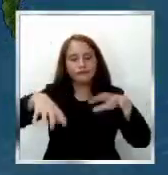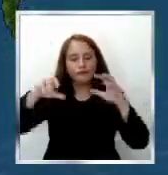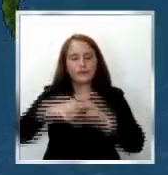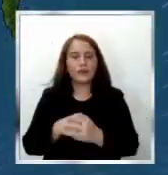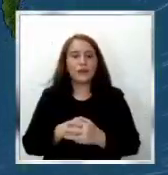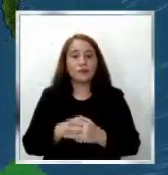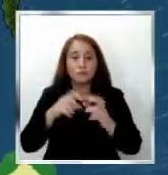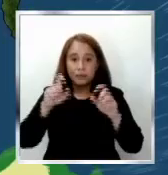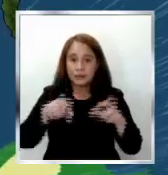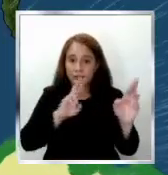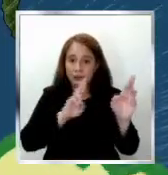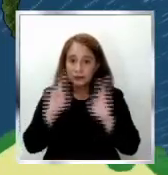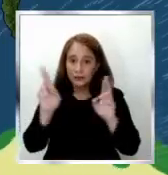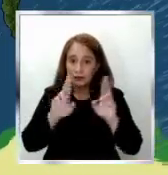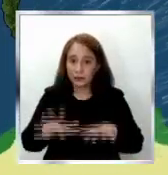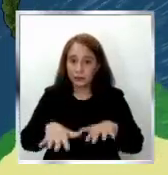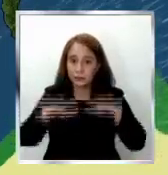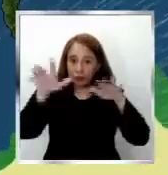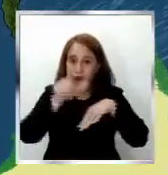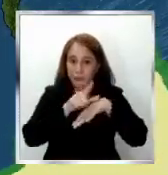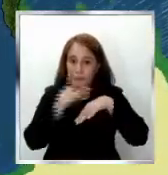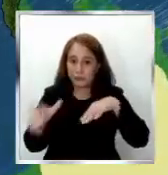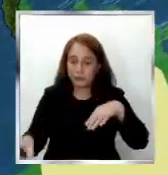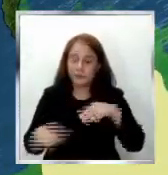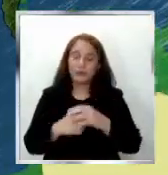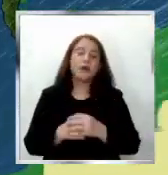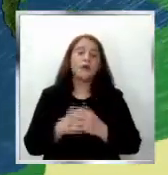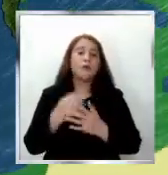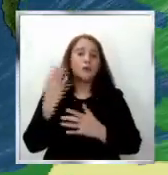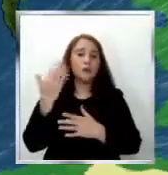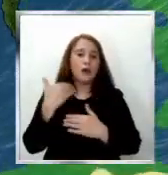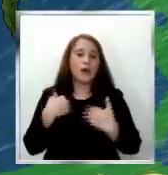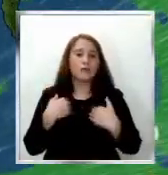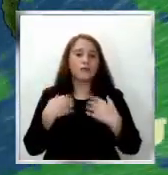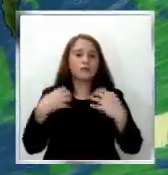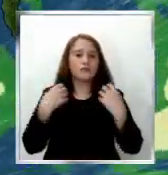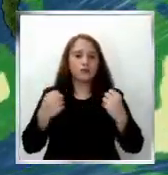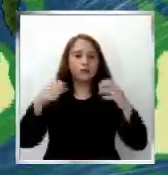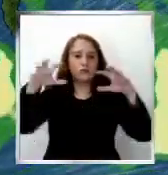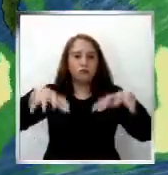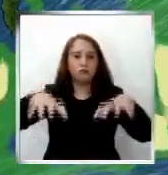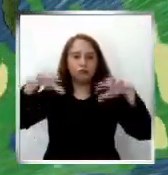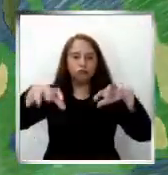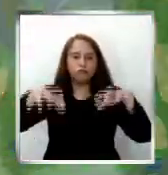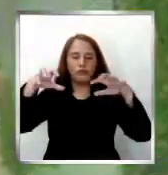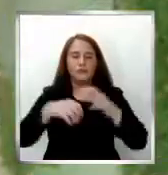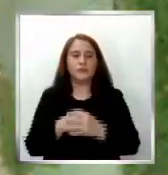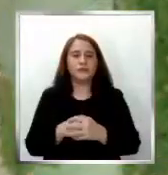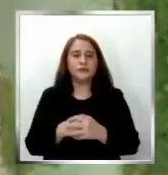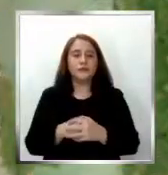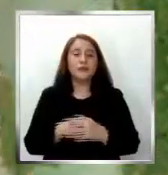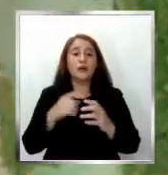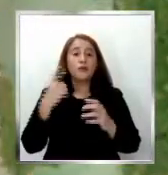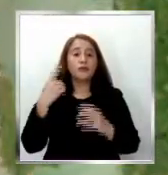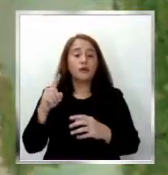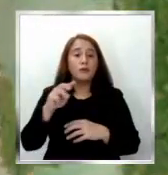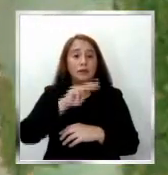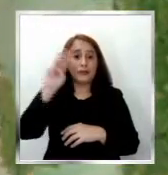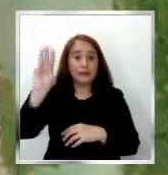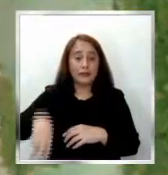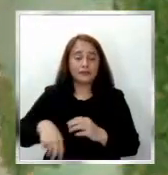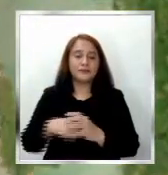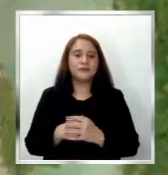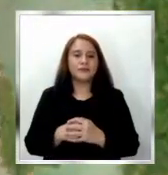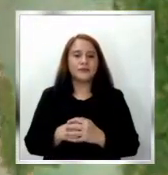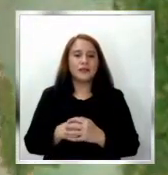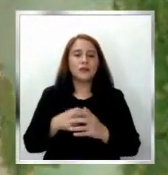banta ng baha o landslide, dulot ng intense thunderstorm mga kapuso. At para naman sa Metro Manila, magpapatuloy